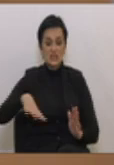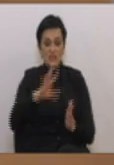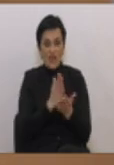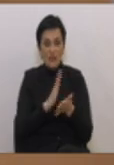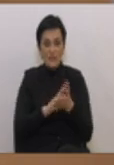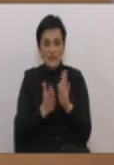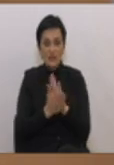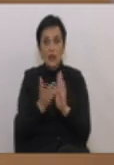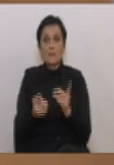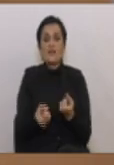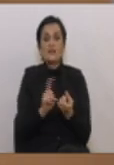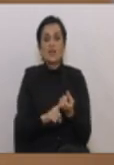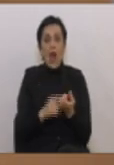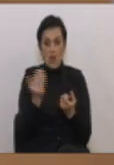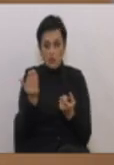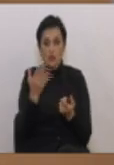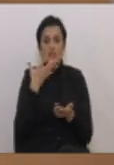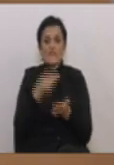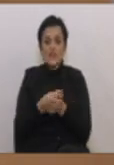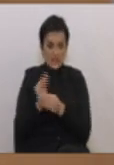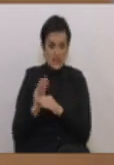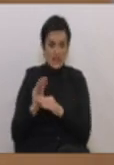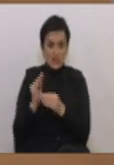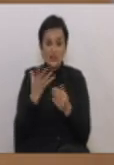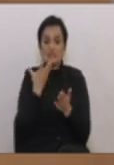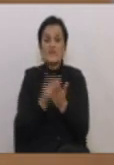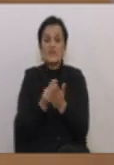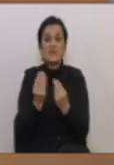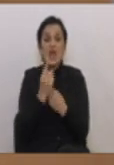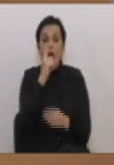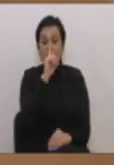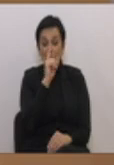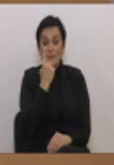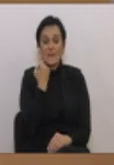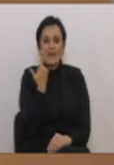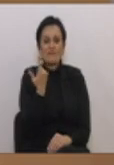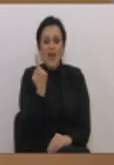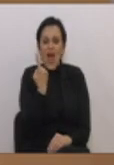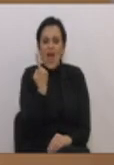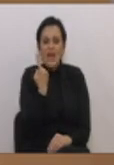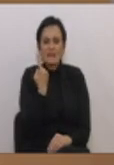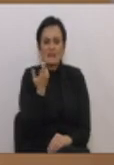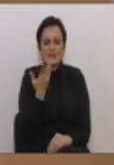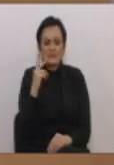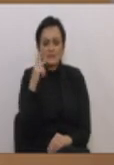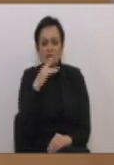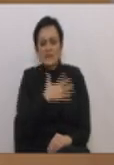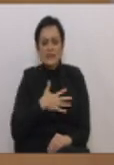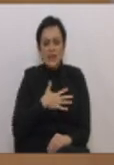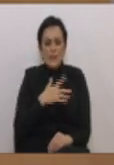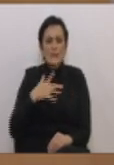ვითარება, ამასთან დაკავშირებით ხალხ თვითკრიტიკულები, ერთი თვითკრიტიკული გამოსვლა, ერთი თქვათ დანანება იმის რაც ქვეყანაში